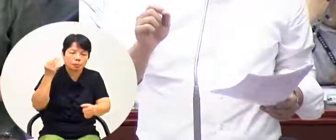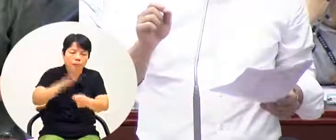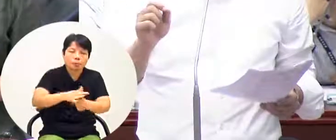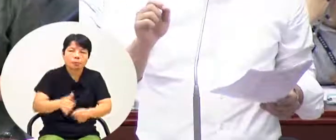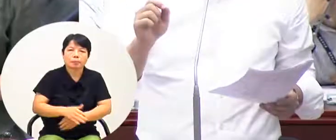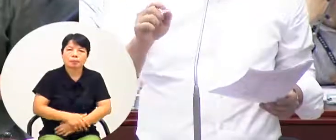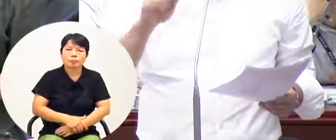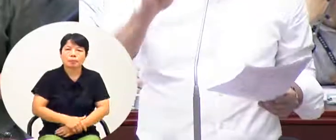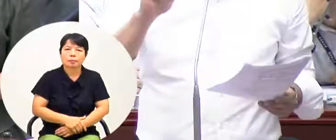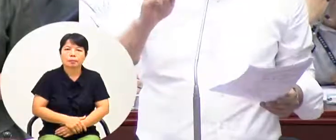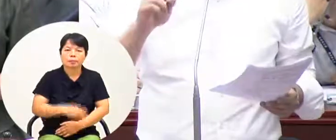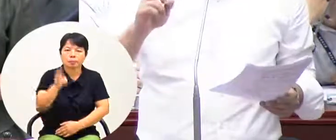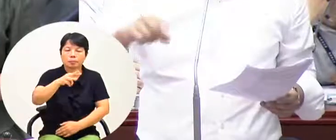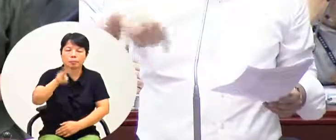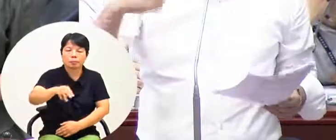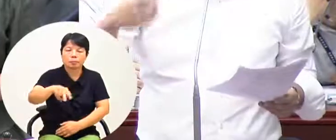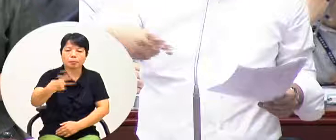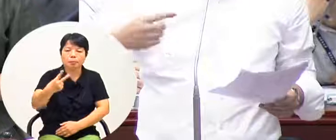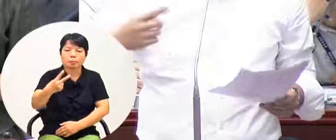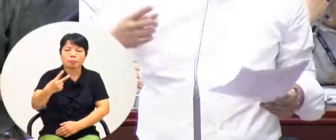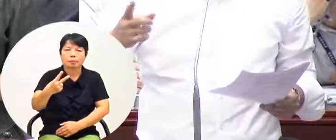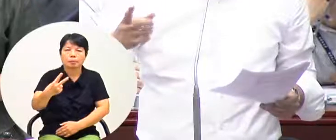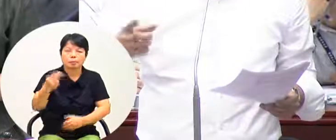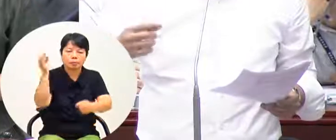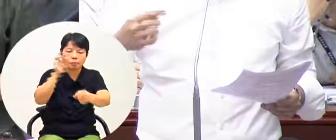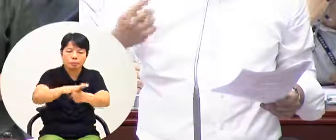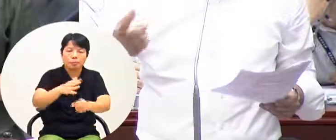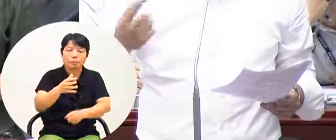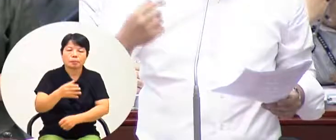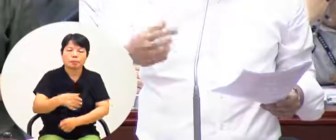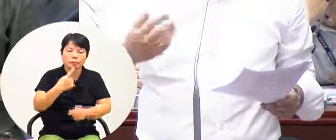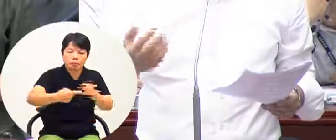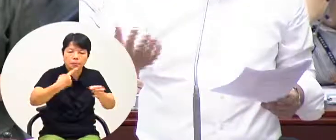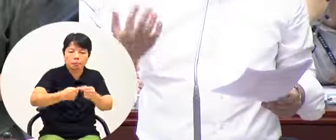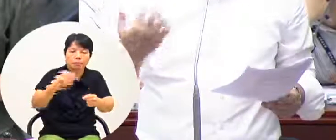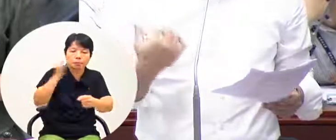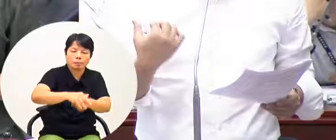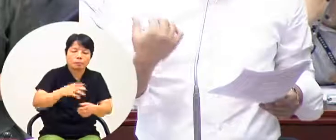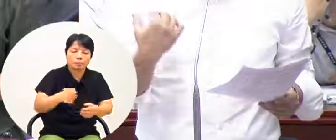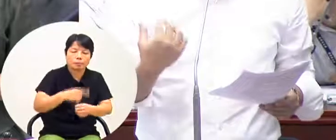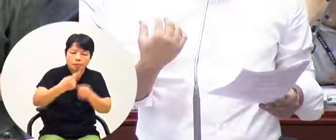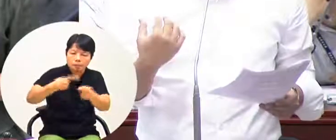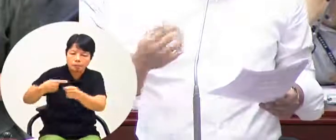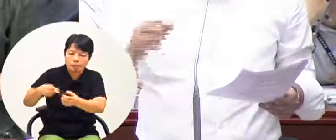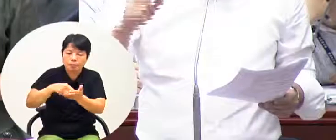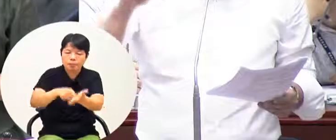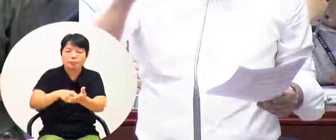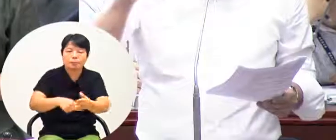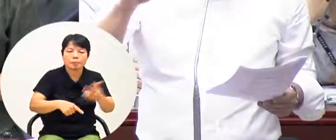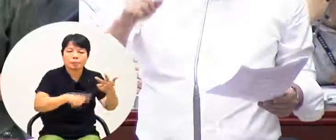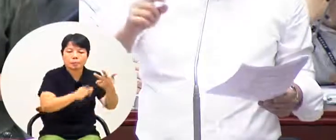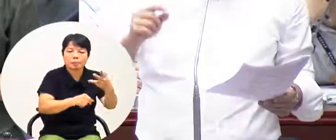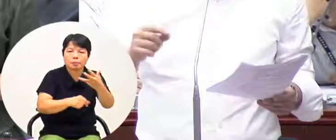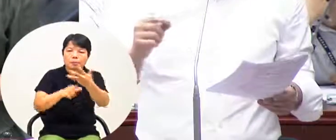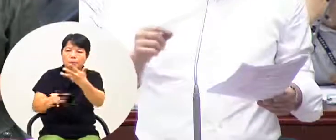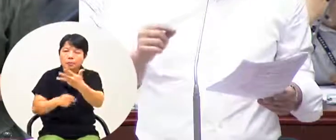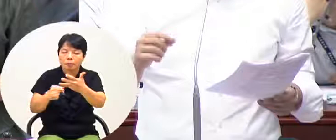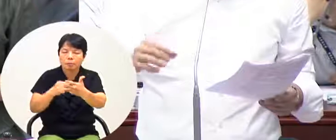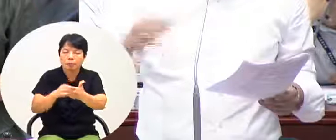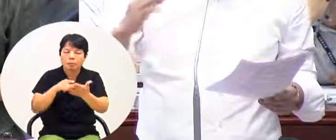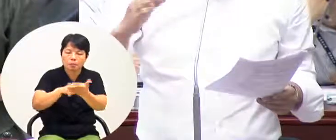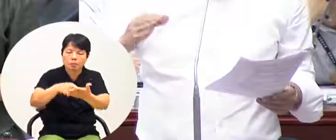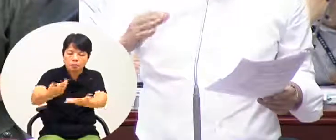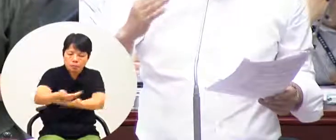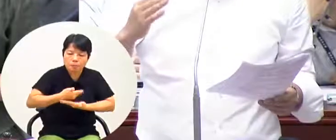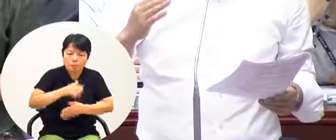3200元一个月，对，那补助一年，每一年都会申请，大概通常都是在7月8月的时候我们受理这个申请。那在这个情形